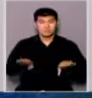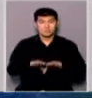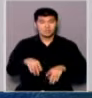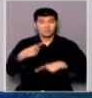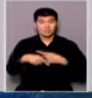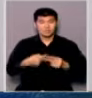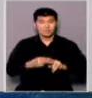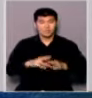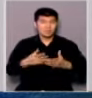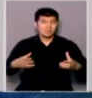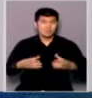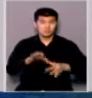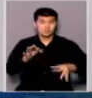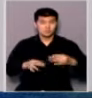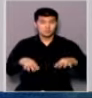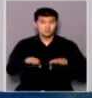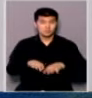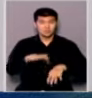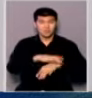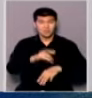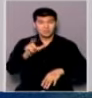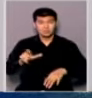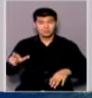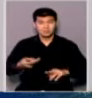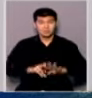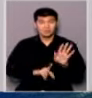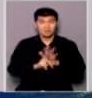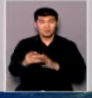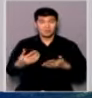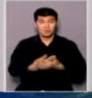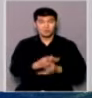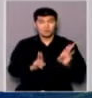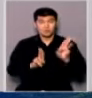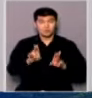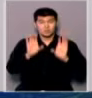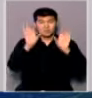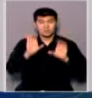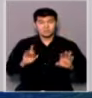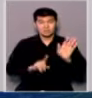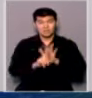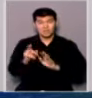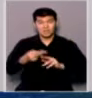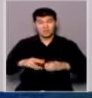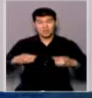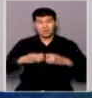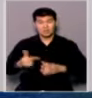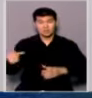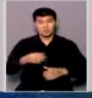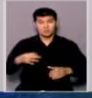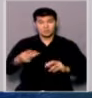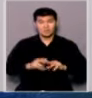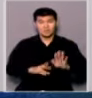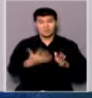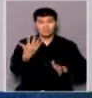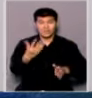последующие негативные последствия для разоблаченных лиц. С момента введения в действие закона антикоррупционной службы по Тверской области